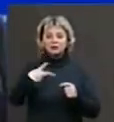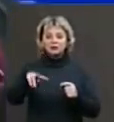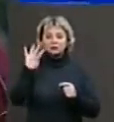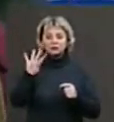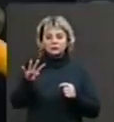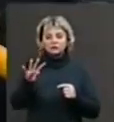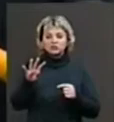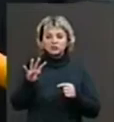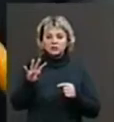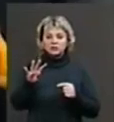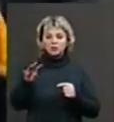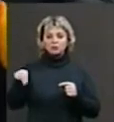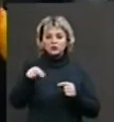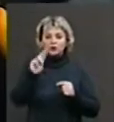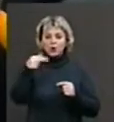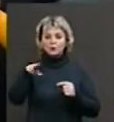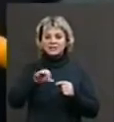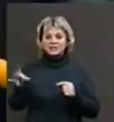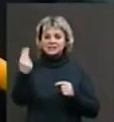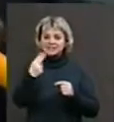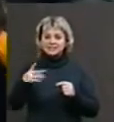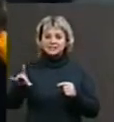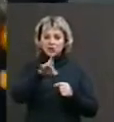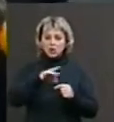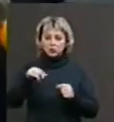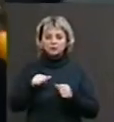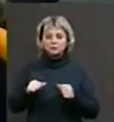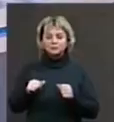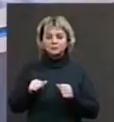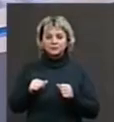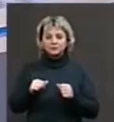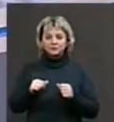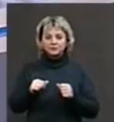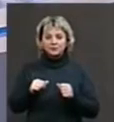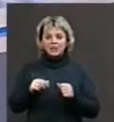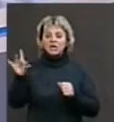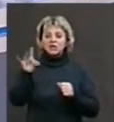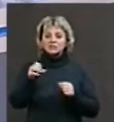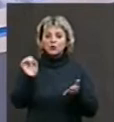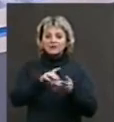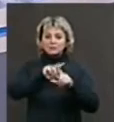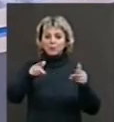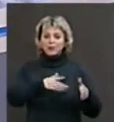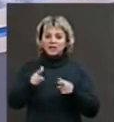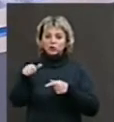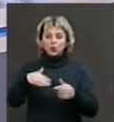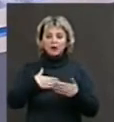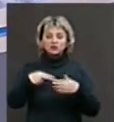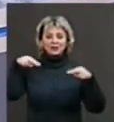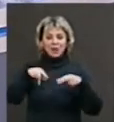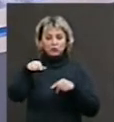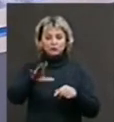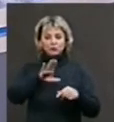Станислав Фоменко, Дон-24, Песчанокопский и Целинский районы. В Ростовском центре подготовки общественных